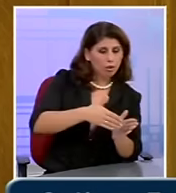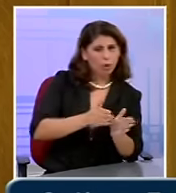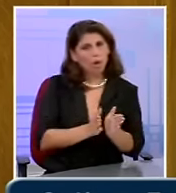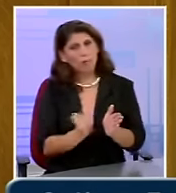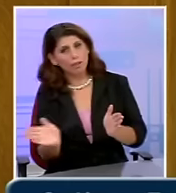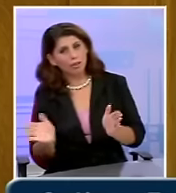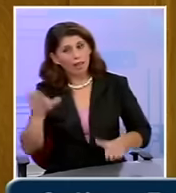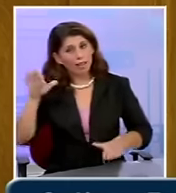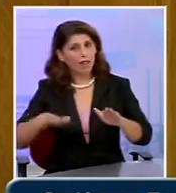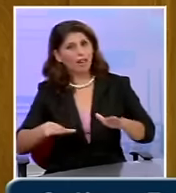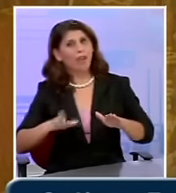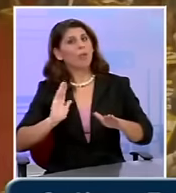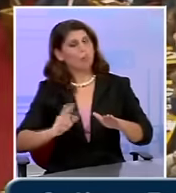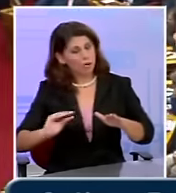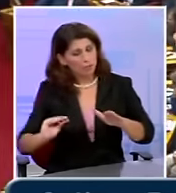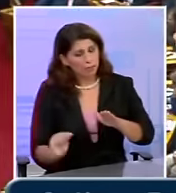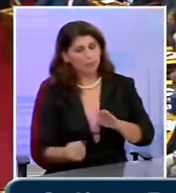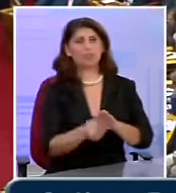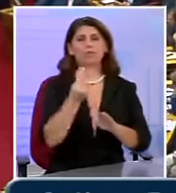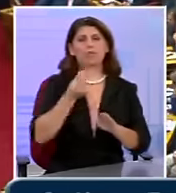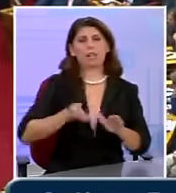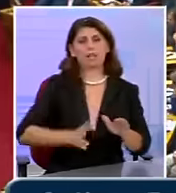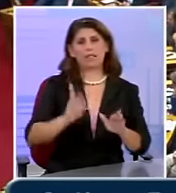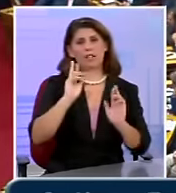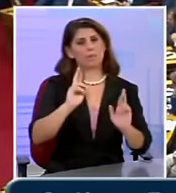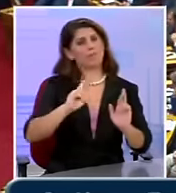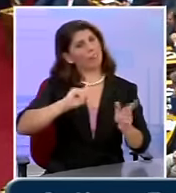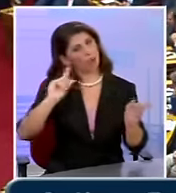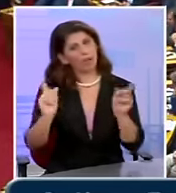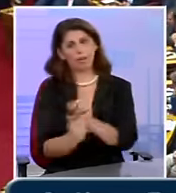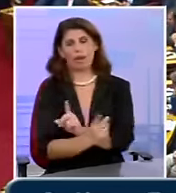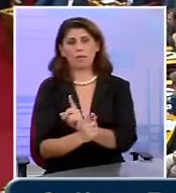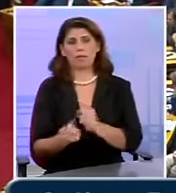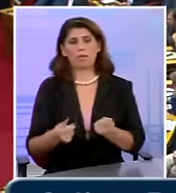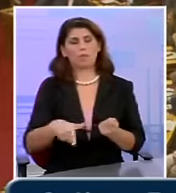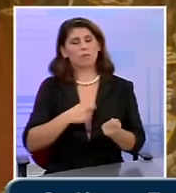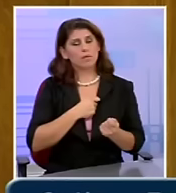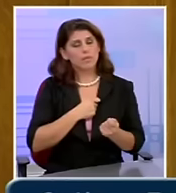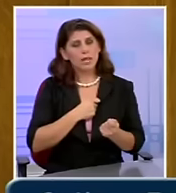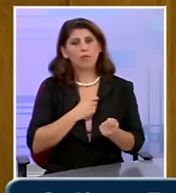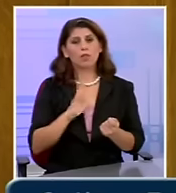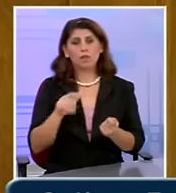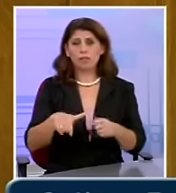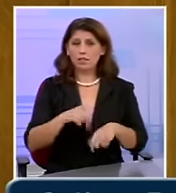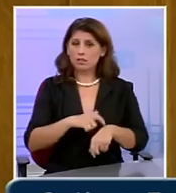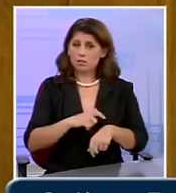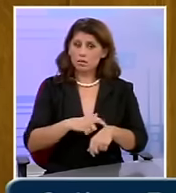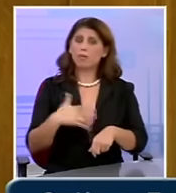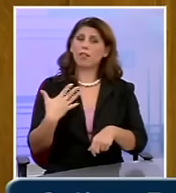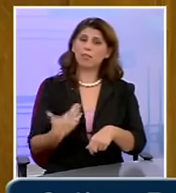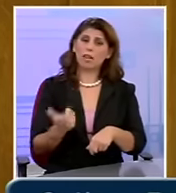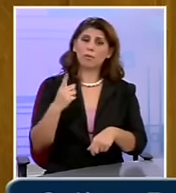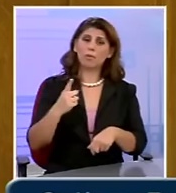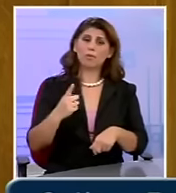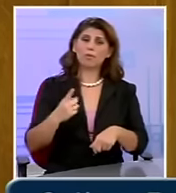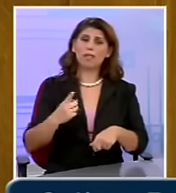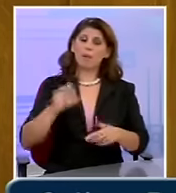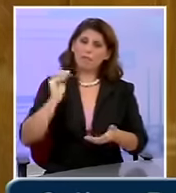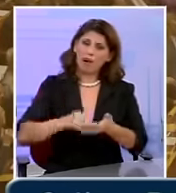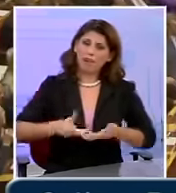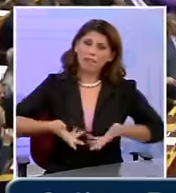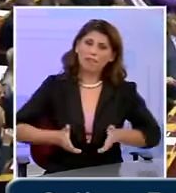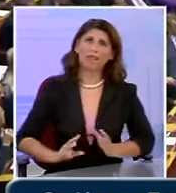να ξαναγεννηθεί η ελπίδα ή να συμβεί και το αντίθετο. Εγώ πιστεύω ότι αυτή τη στιγμή θα έχουμε μια αναγέννηση και θα